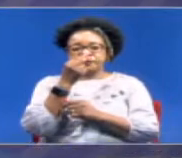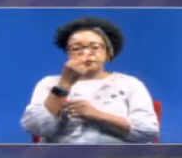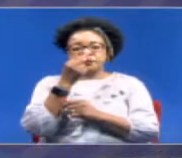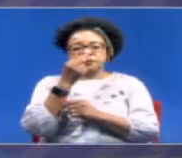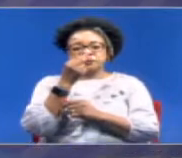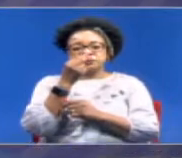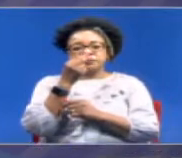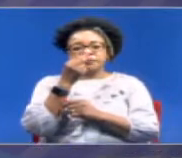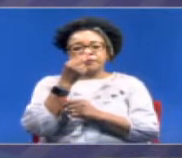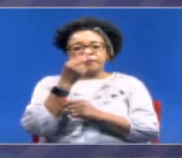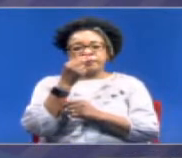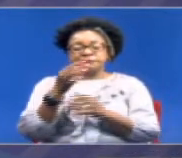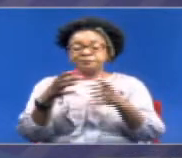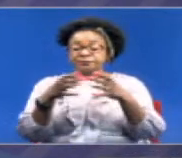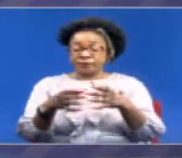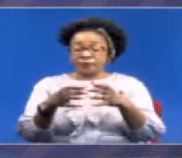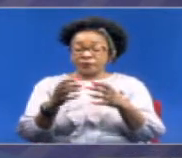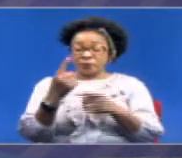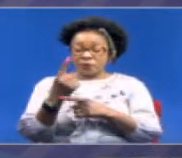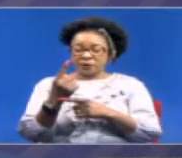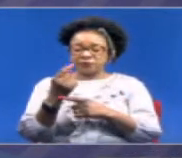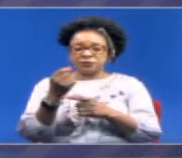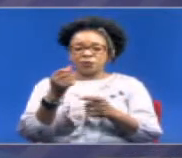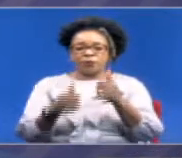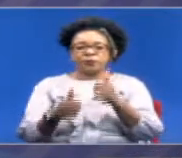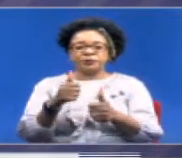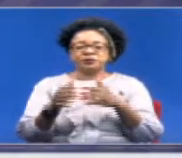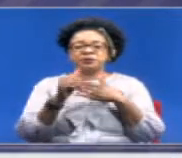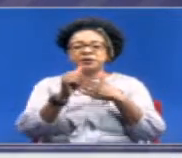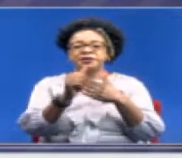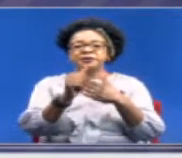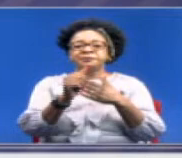Kundi moja la ushawishi linaloongozwa na aliyekuwa